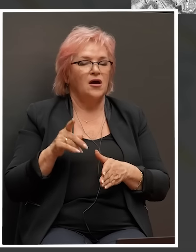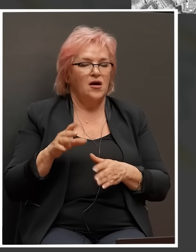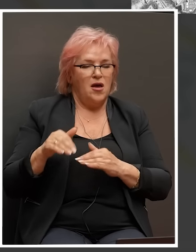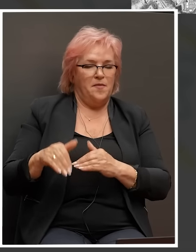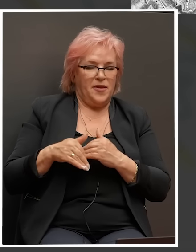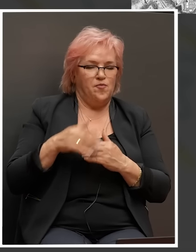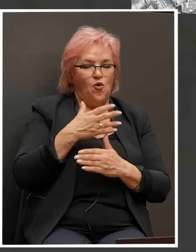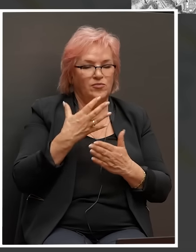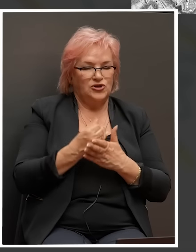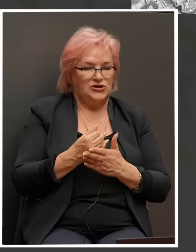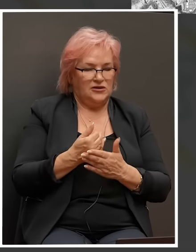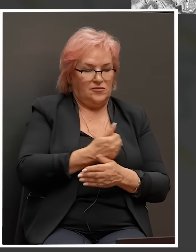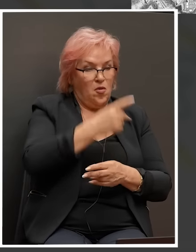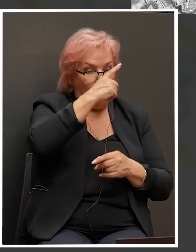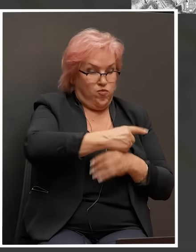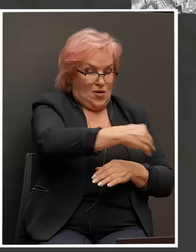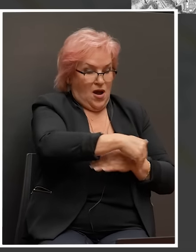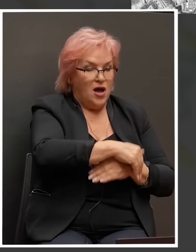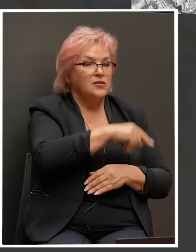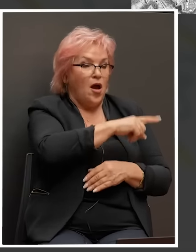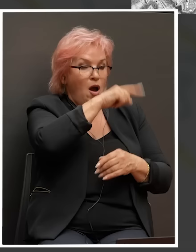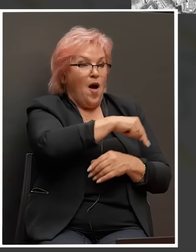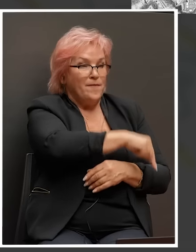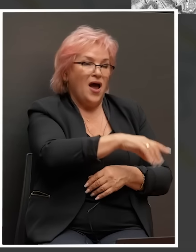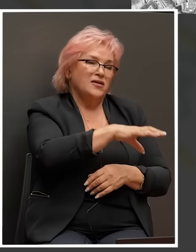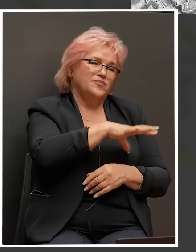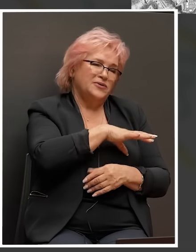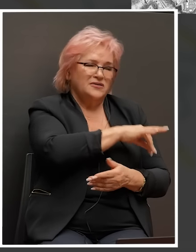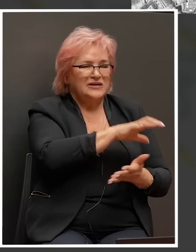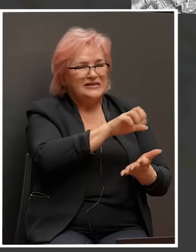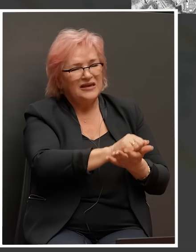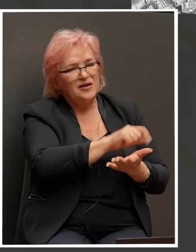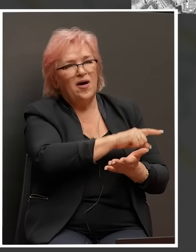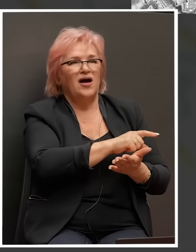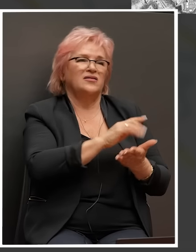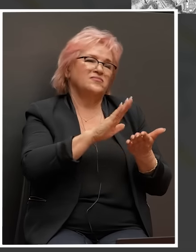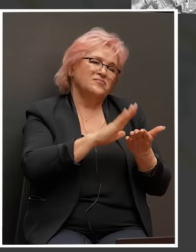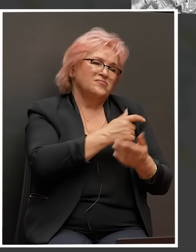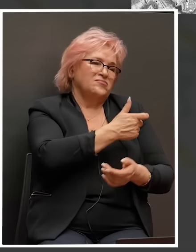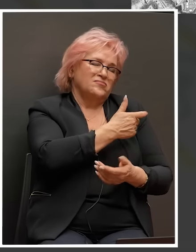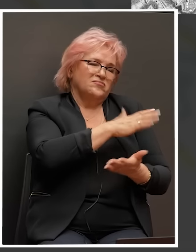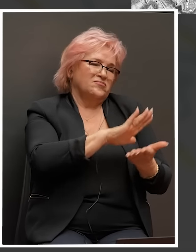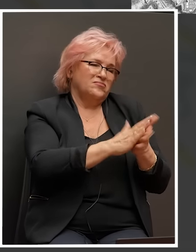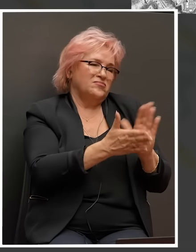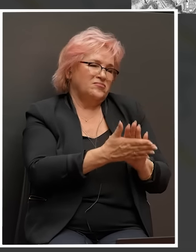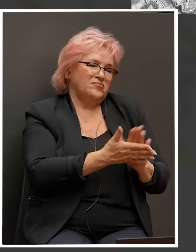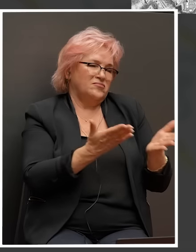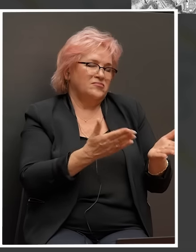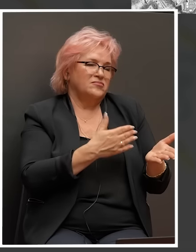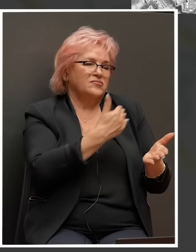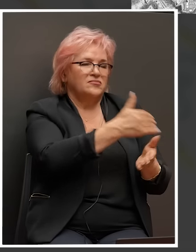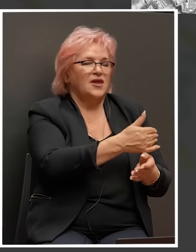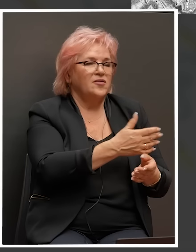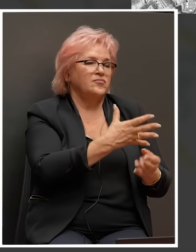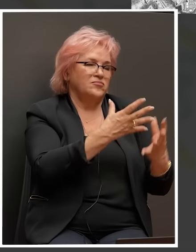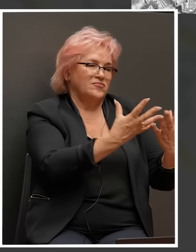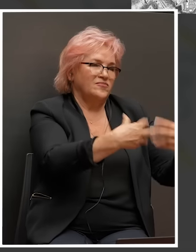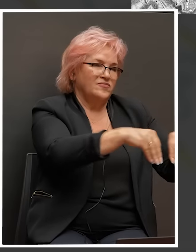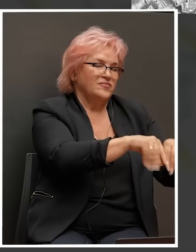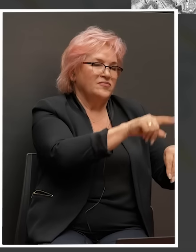помощи своего брата, который был, ну, занимал какой-то там не очень высокий пост в францисканском ордене,